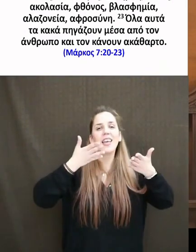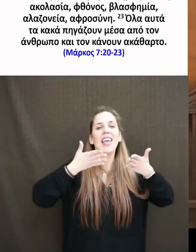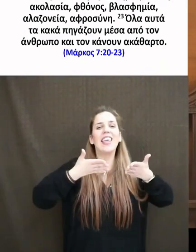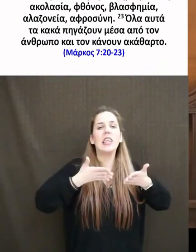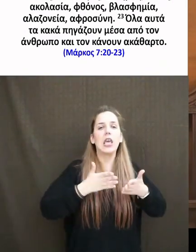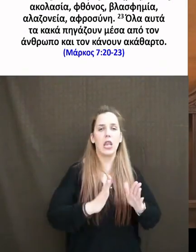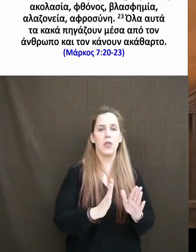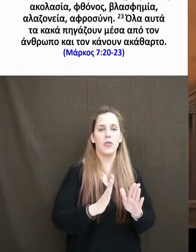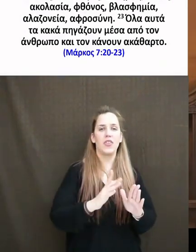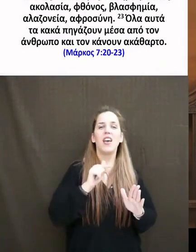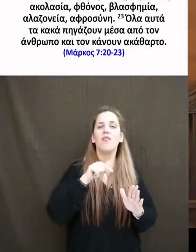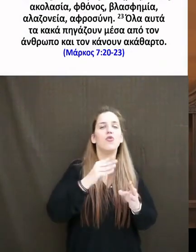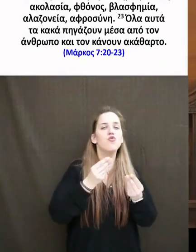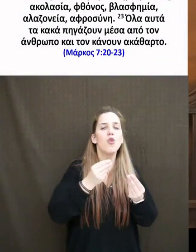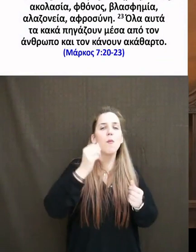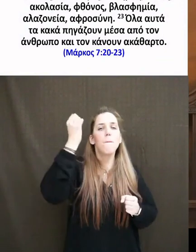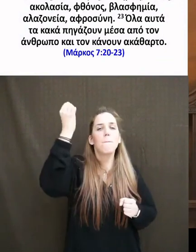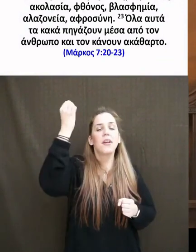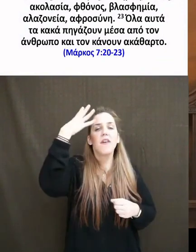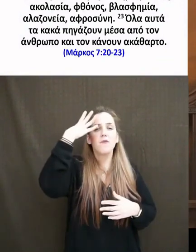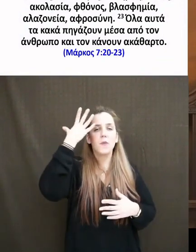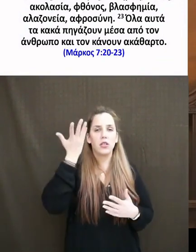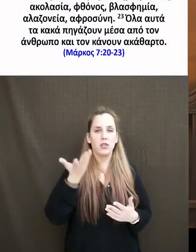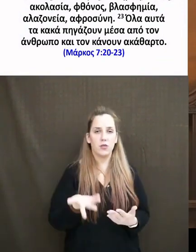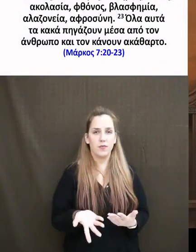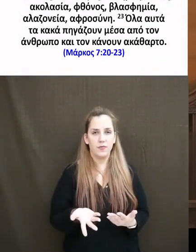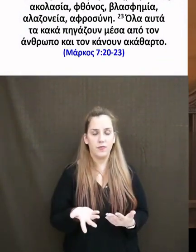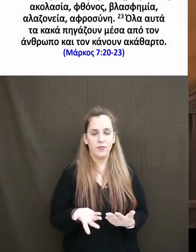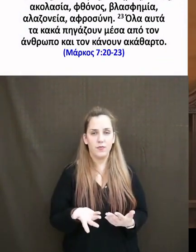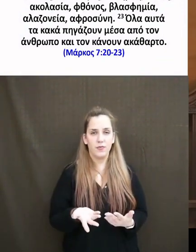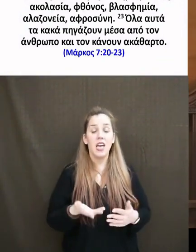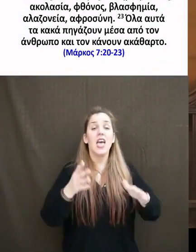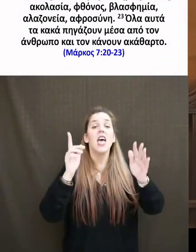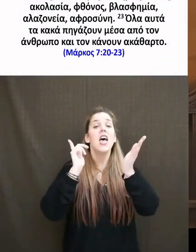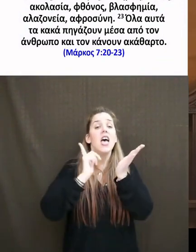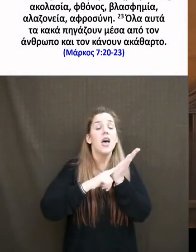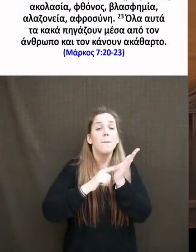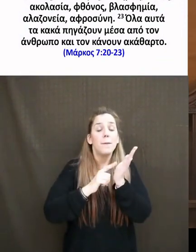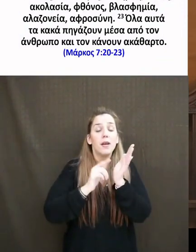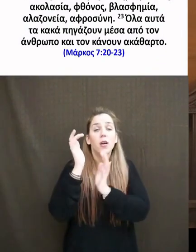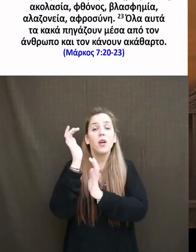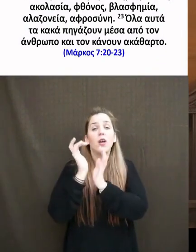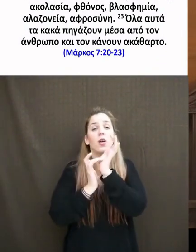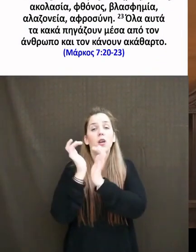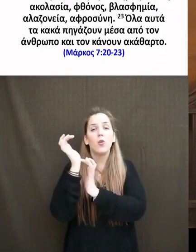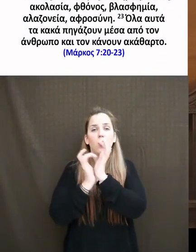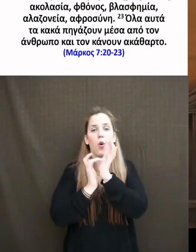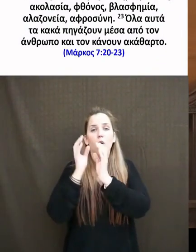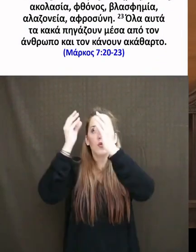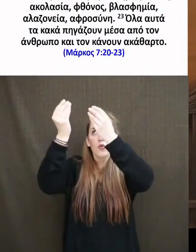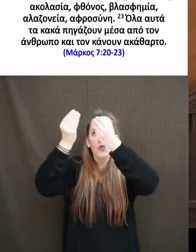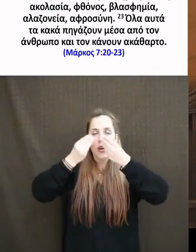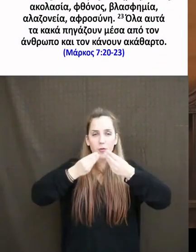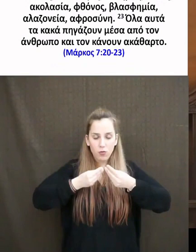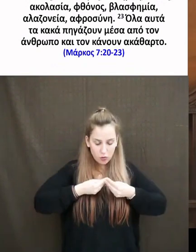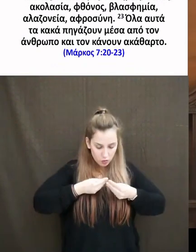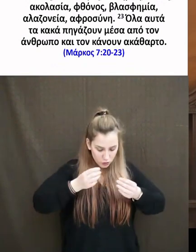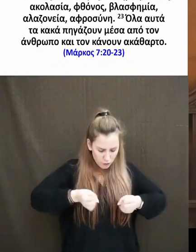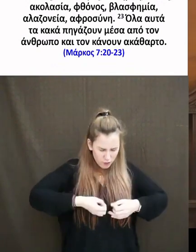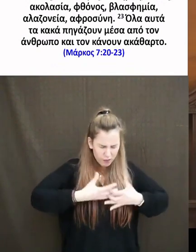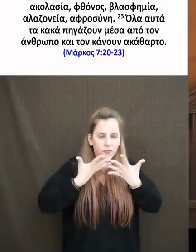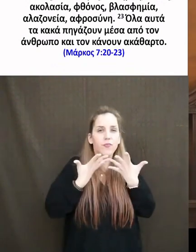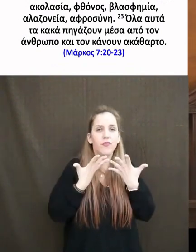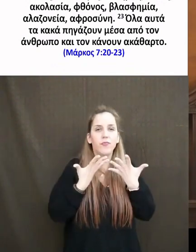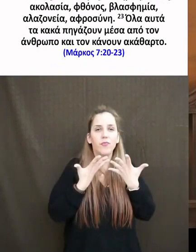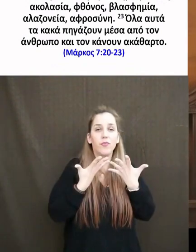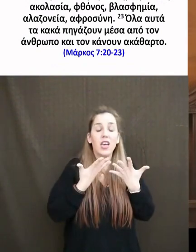πνευματικά. Χρειάζεται ο Χριστός να κάνει κάτι μέσα μου και μέσα σου. Το καθάρισμα της